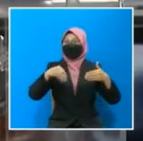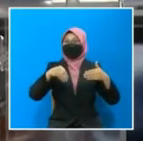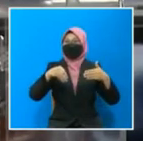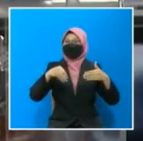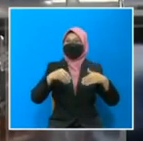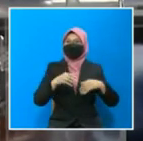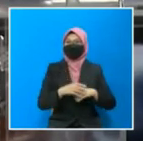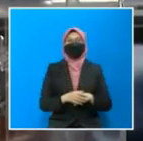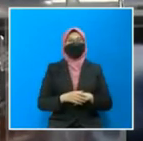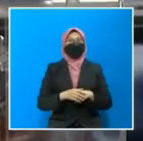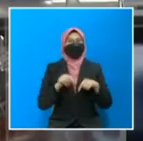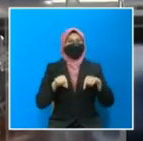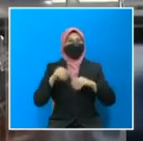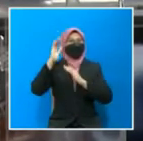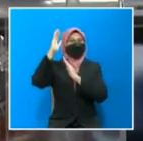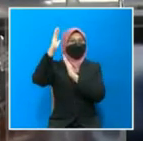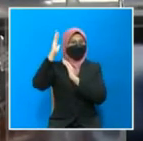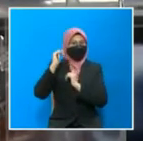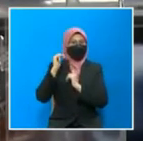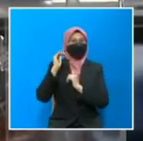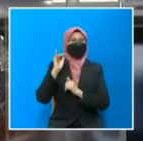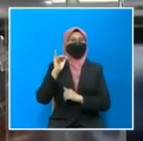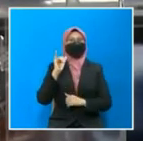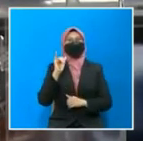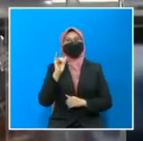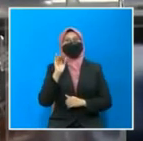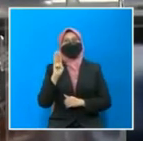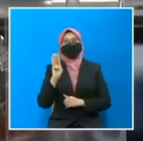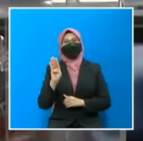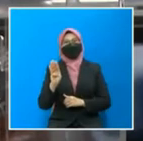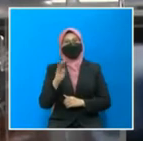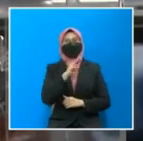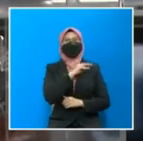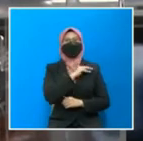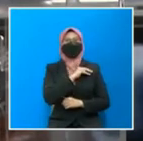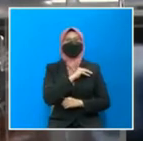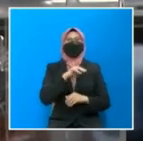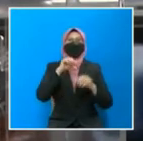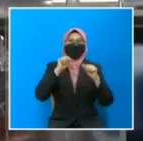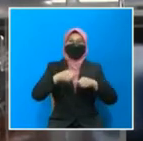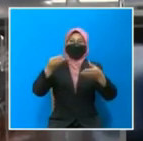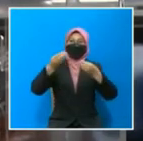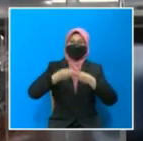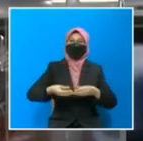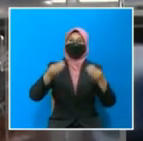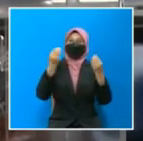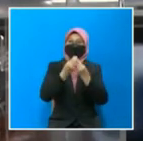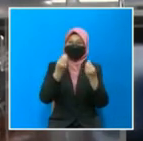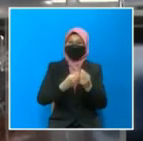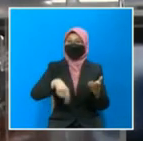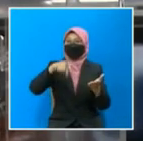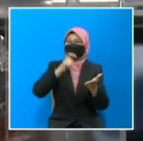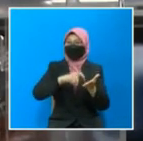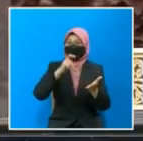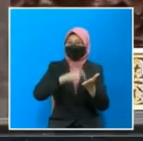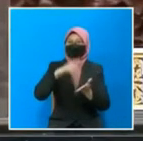Dan di sini saya harap Yang Berhormat Menteri boleh berikan jumlah penuh hutang dan liability